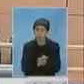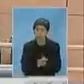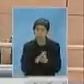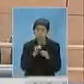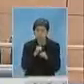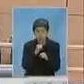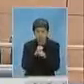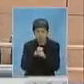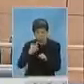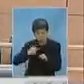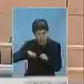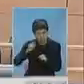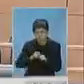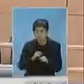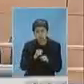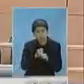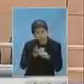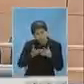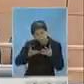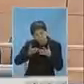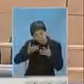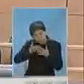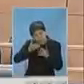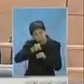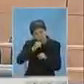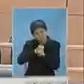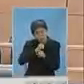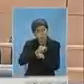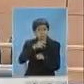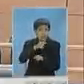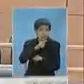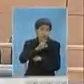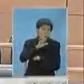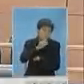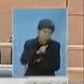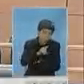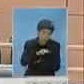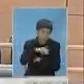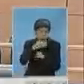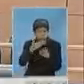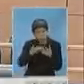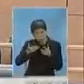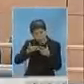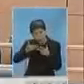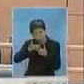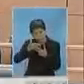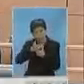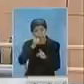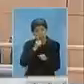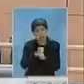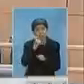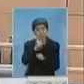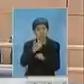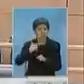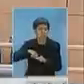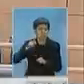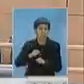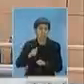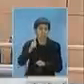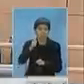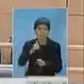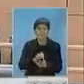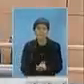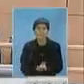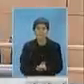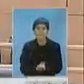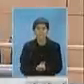กระบวนการยุติธรรมปกติไปตั้งต้นมาจากปปชไปตั้งต้นมาจากไหนแล้วก็เดินกันต่อไปถึงโรงถึงศาลครับท่าน